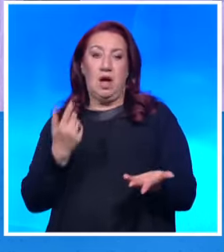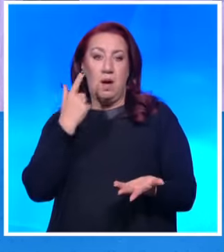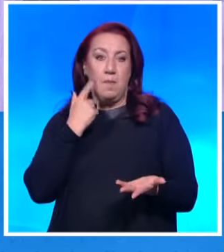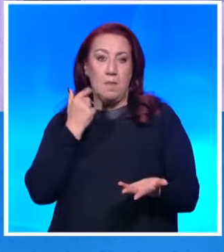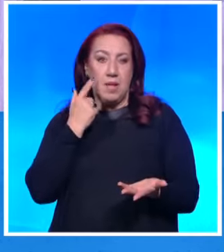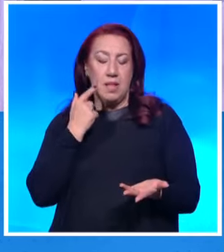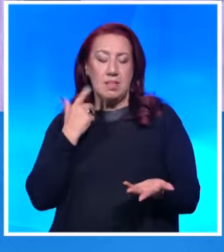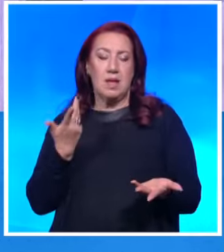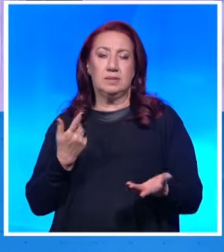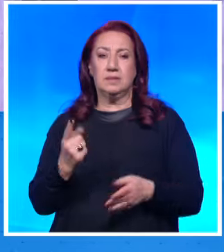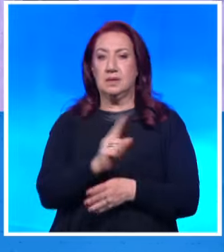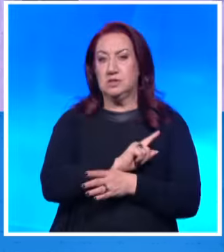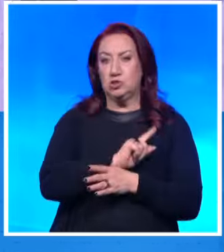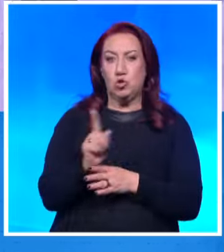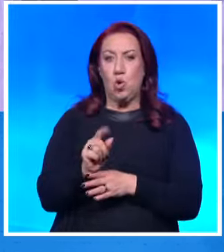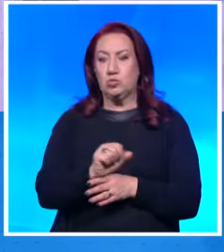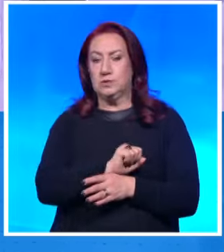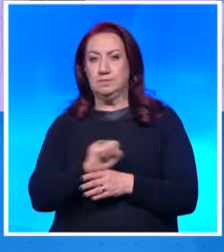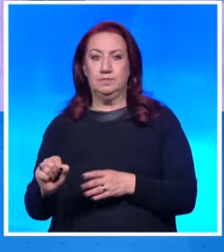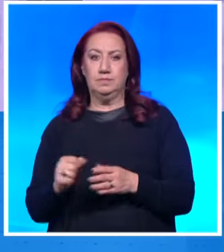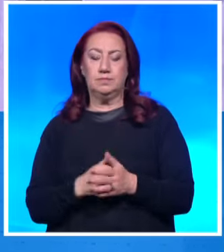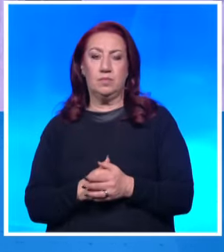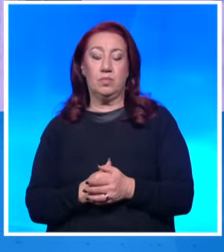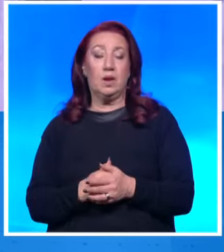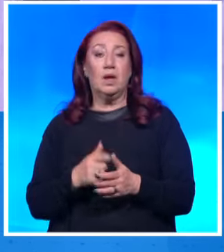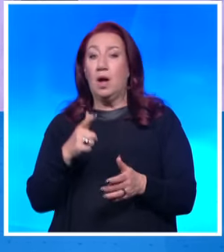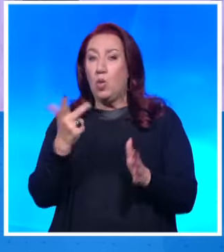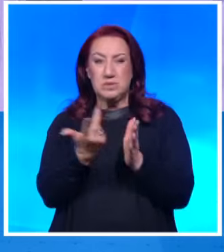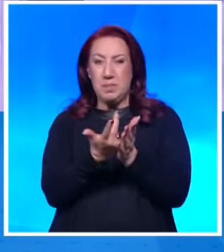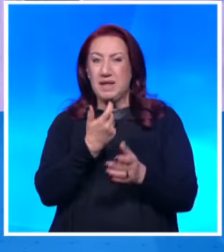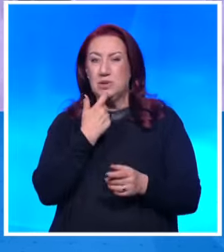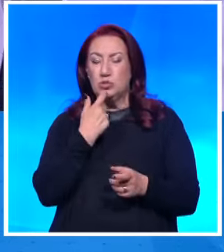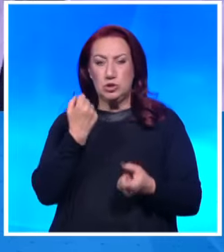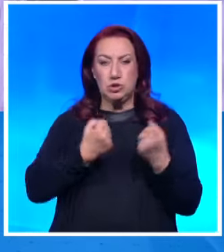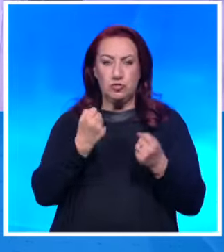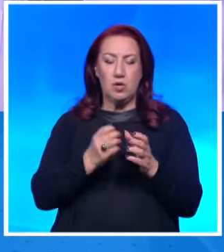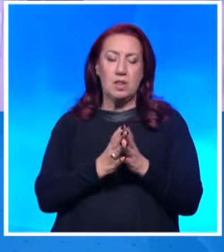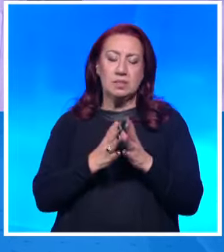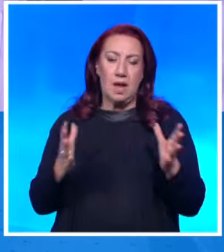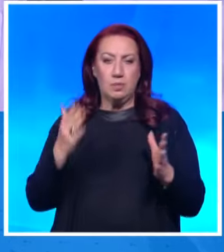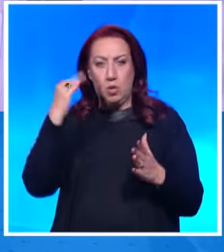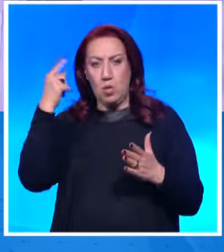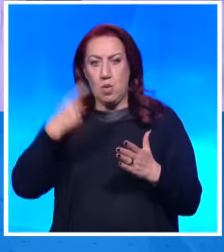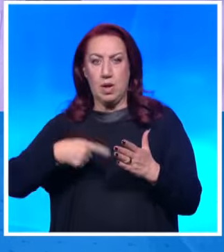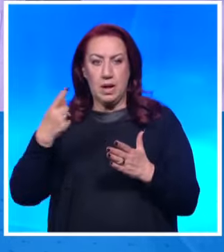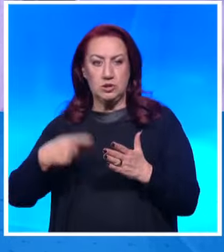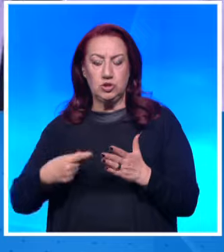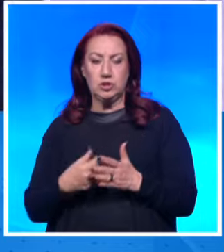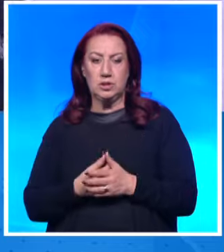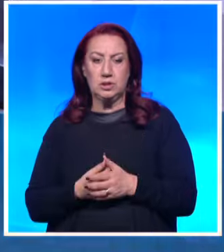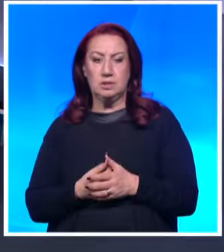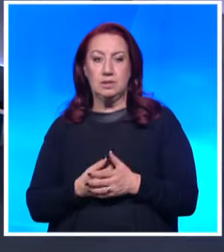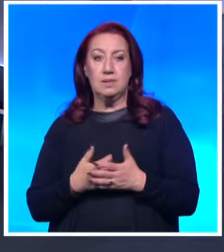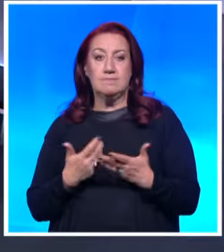възрастовата граница, 18 годишните грешат най-често според нашите статистически данни. А ясно ли е къде